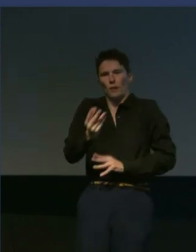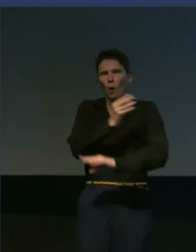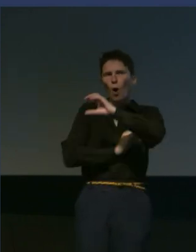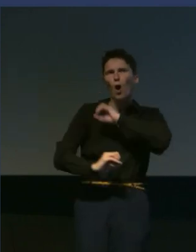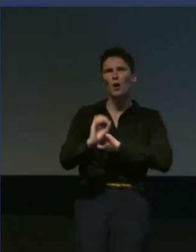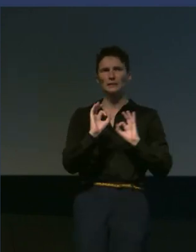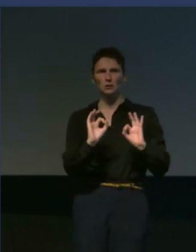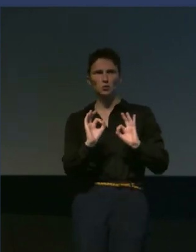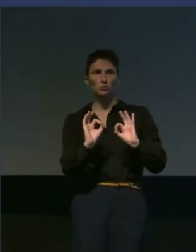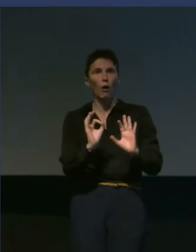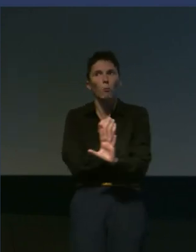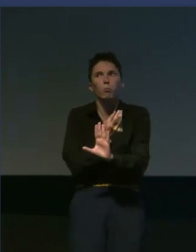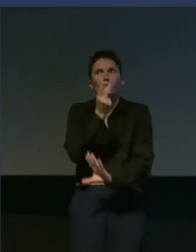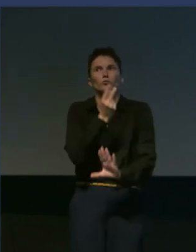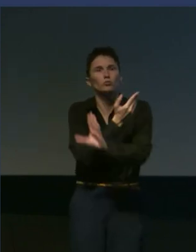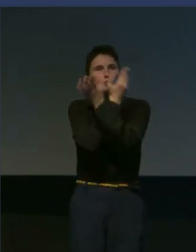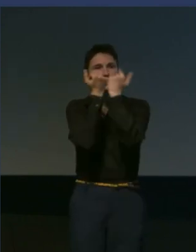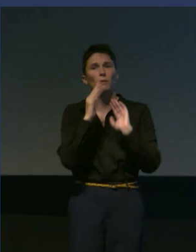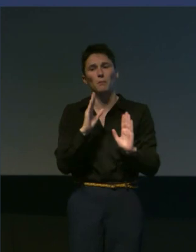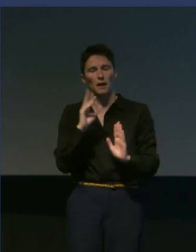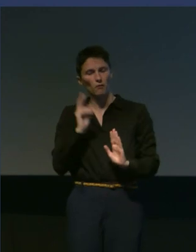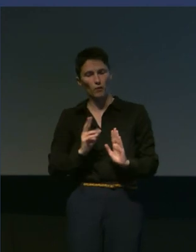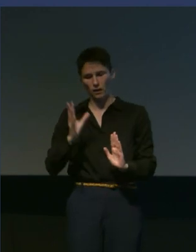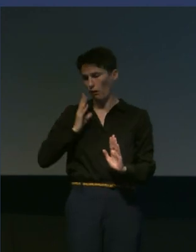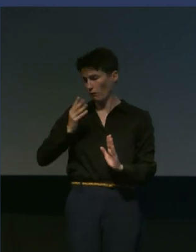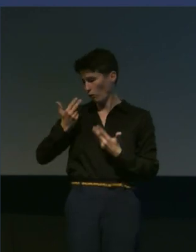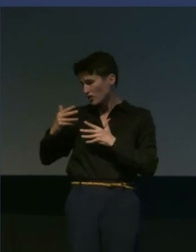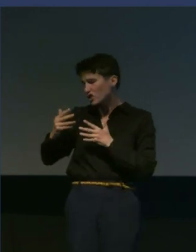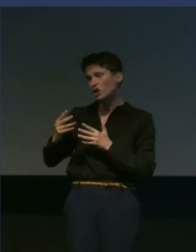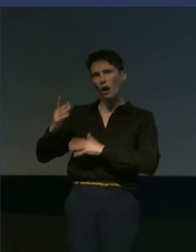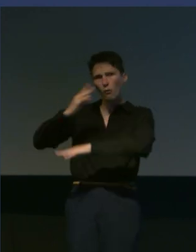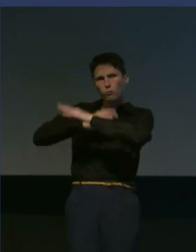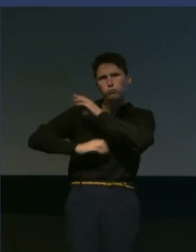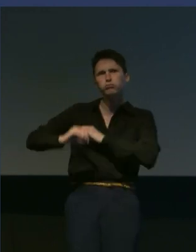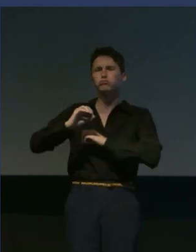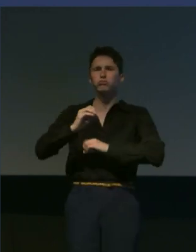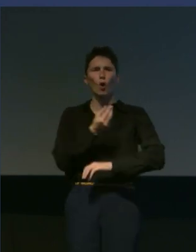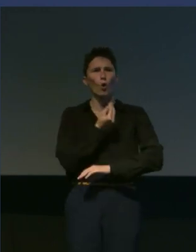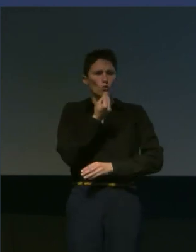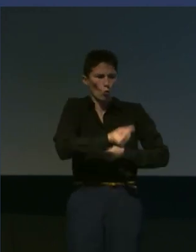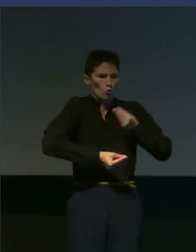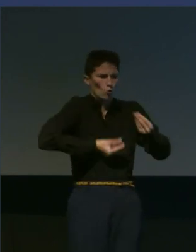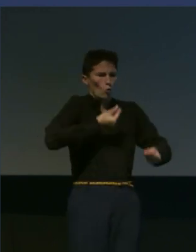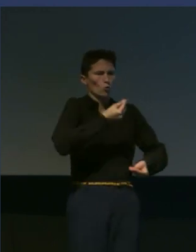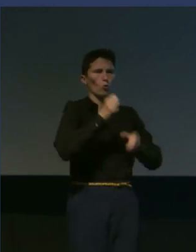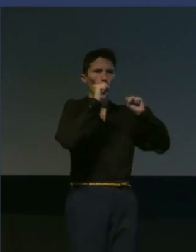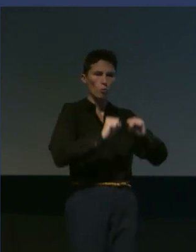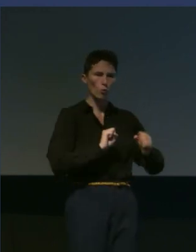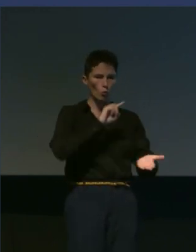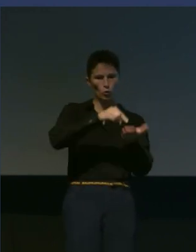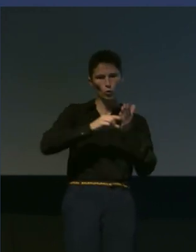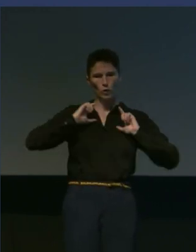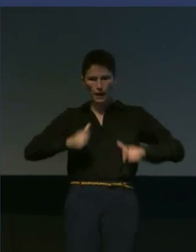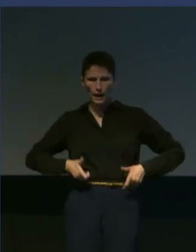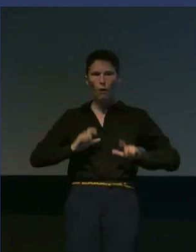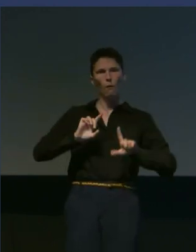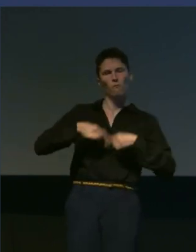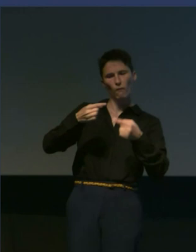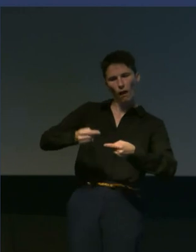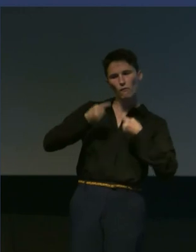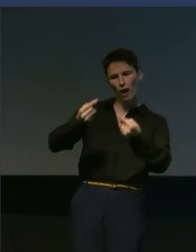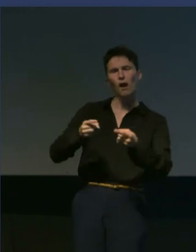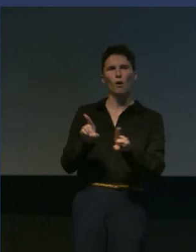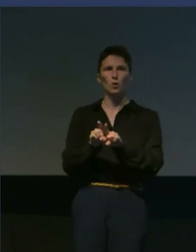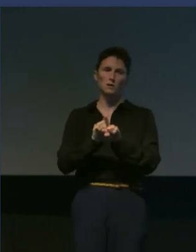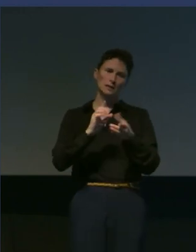pas si c'est de plus en plus, en réalité, ça a toujours été très organisé avec des dons qui leur permettent de faire des actions dans les écoles, de publier des